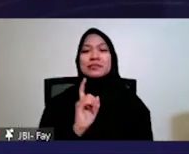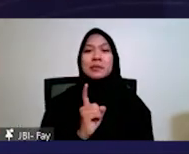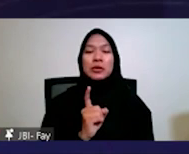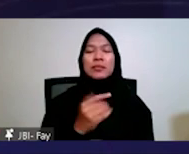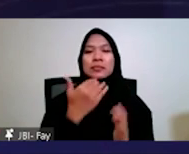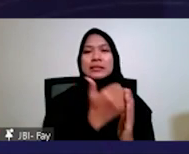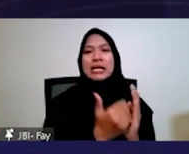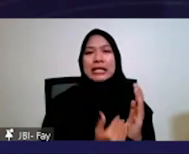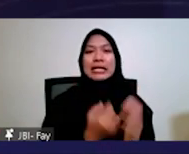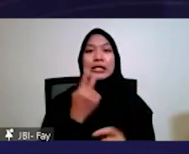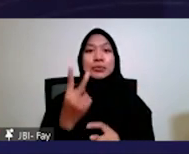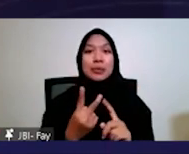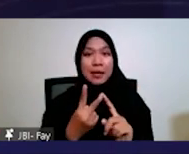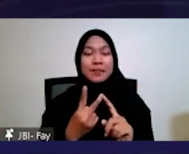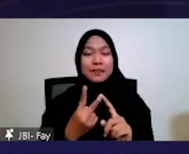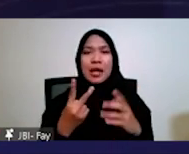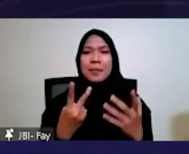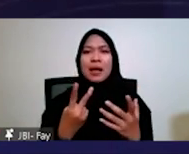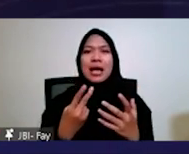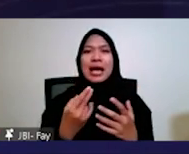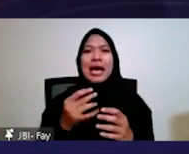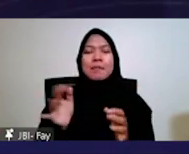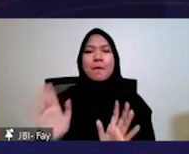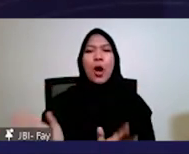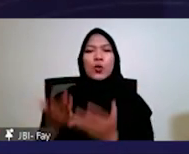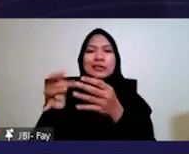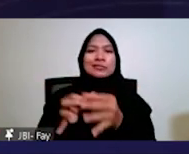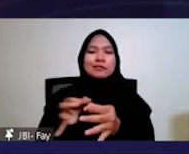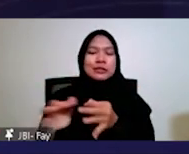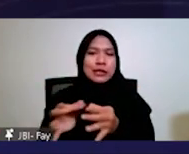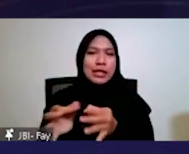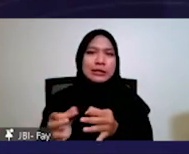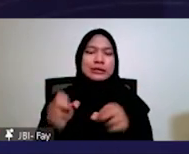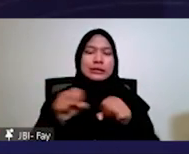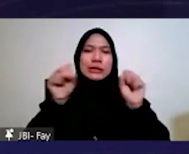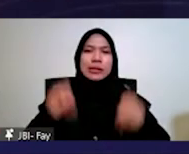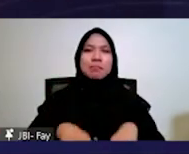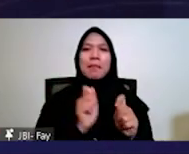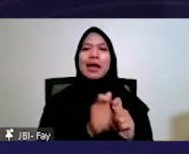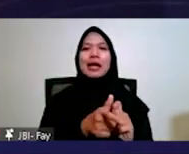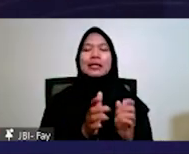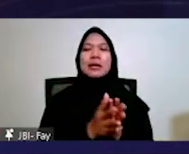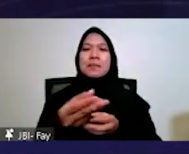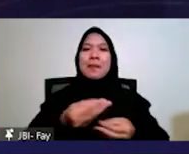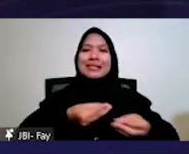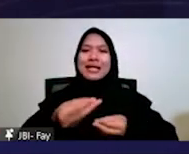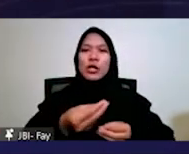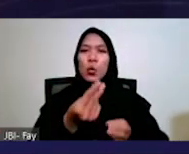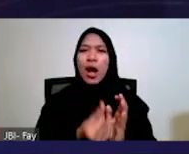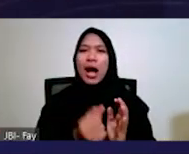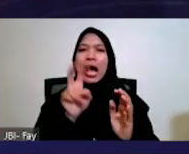persyaratan yang kedua matanya infrastruktur sistem pembayaran dan pemasar uang mahar kita